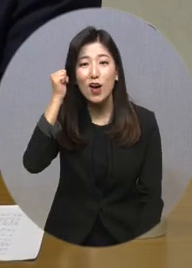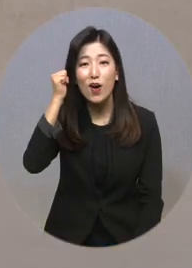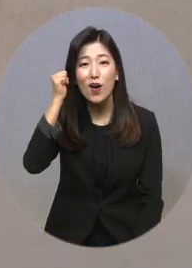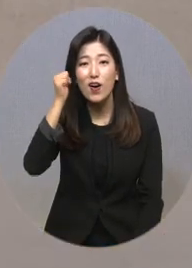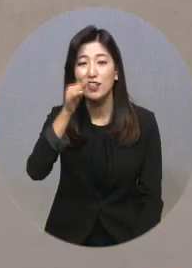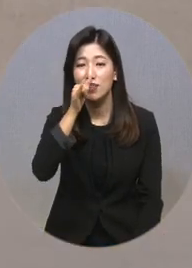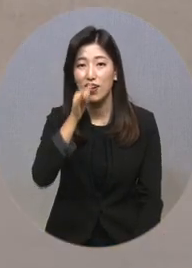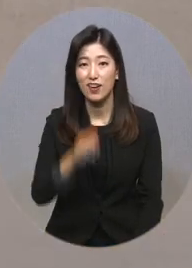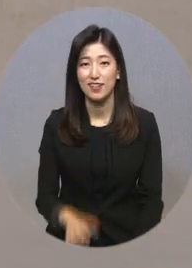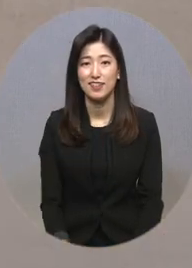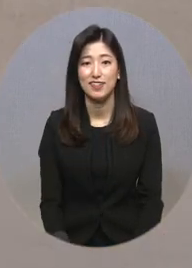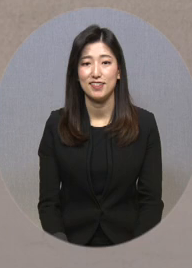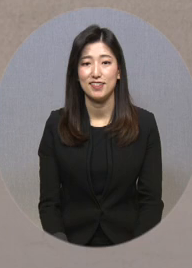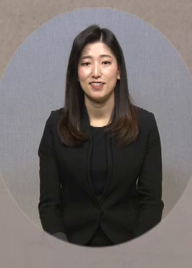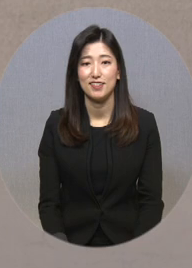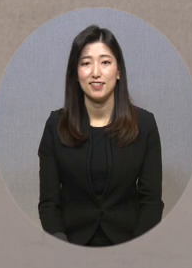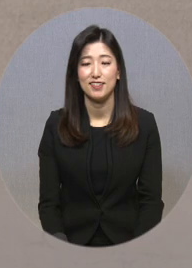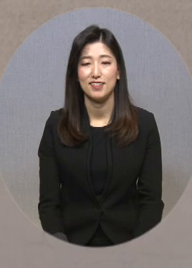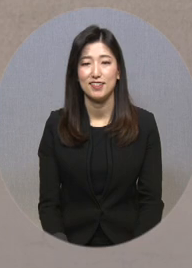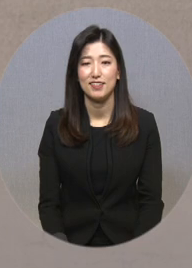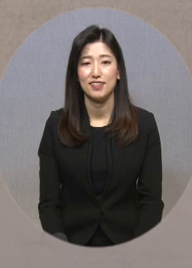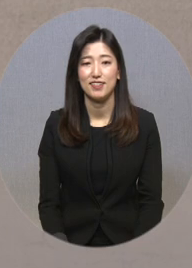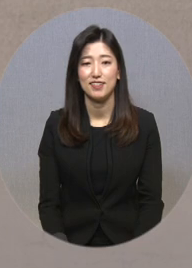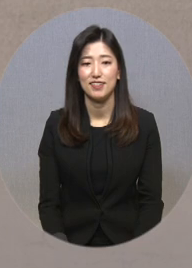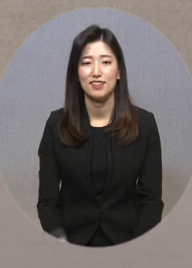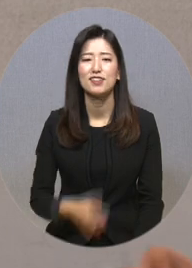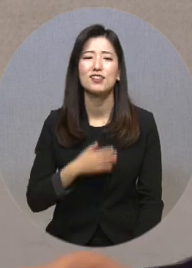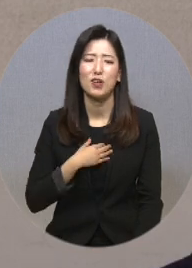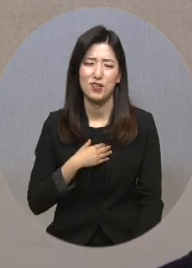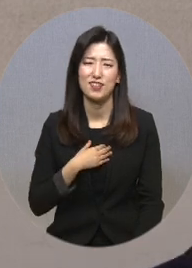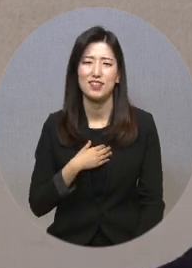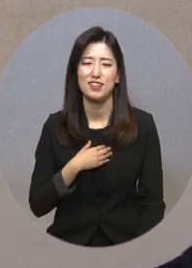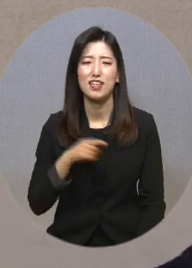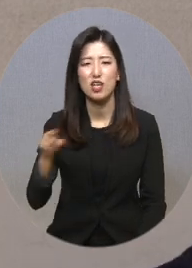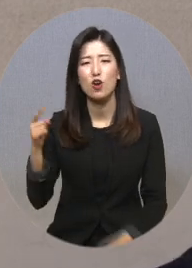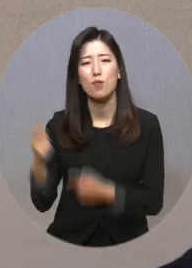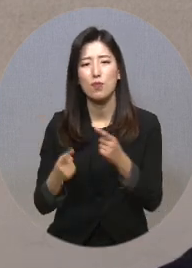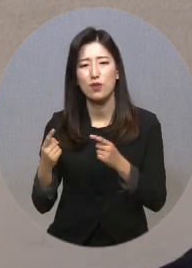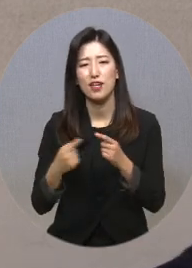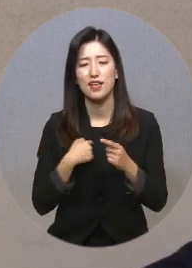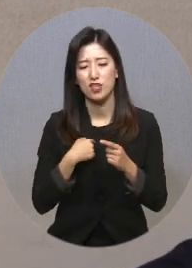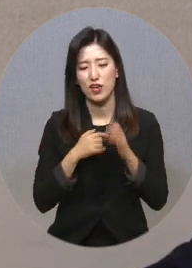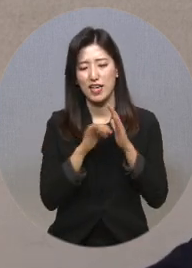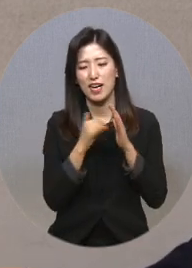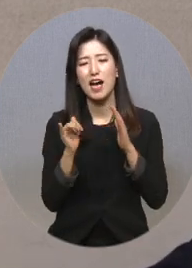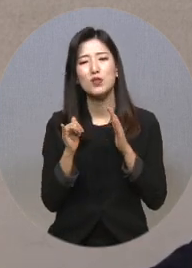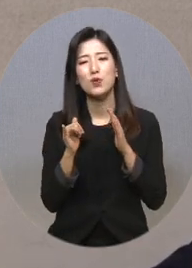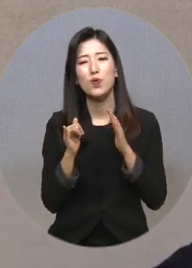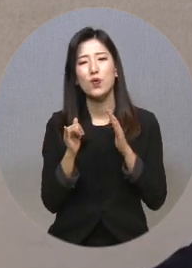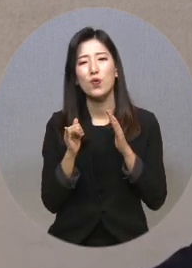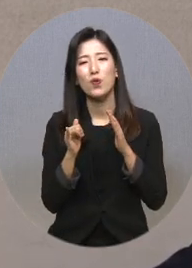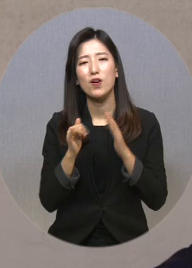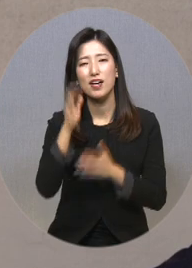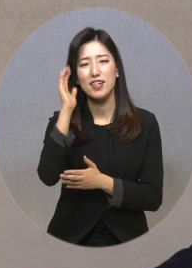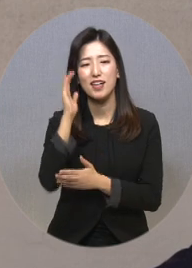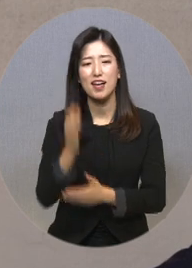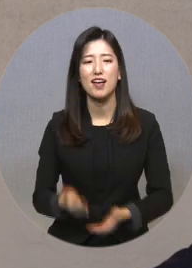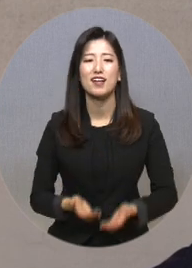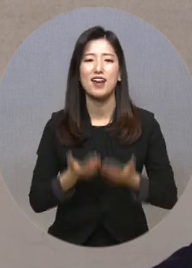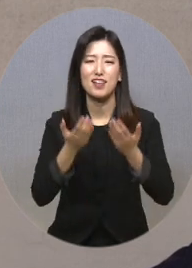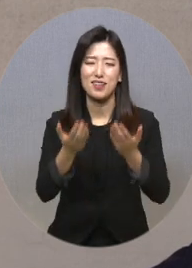있을까요? 네. 그것보다는 저희 가족 얘기를 들려드리는 것이 저를 자랑하지